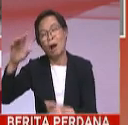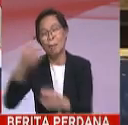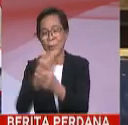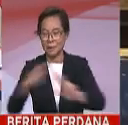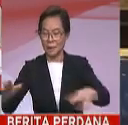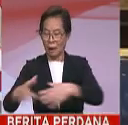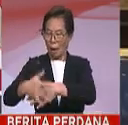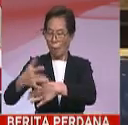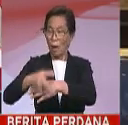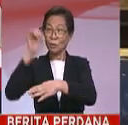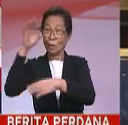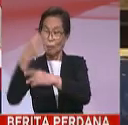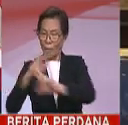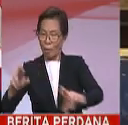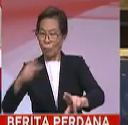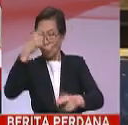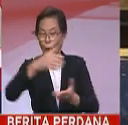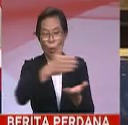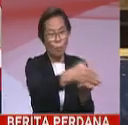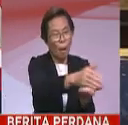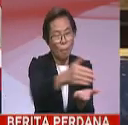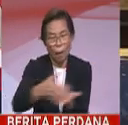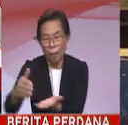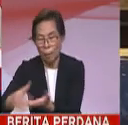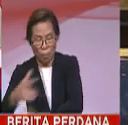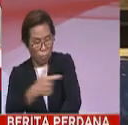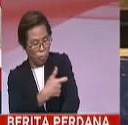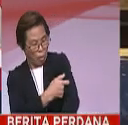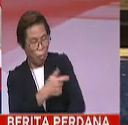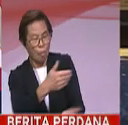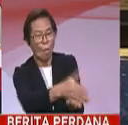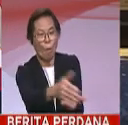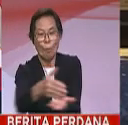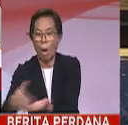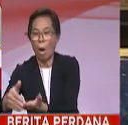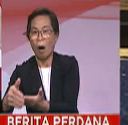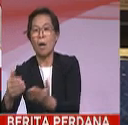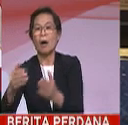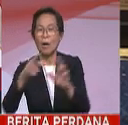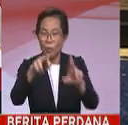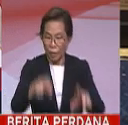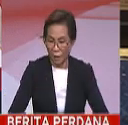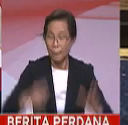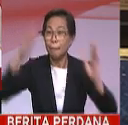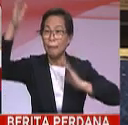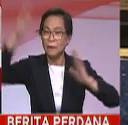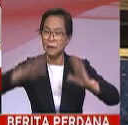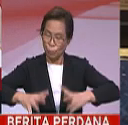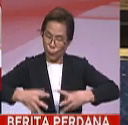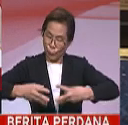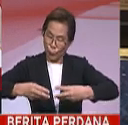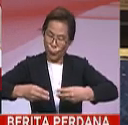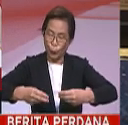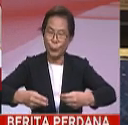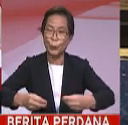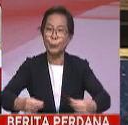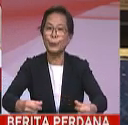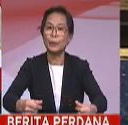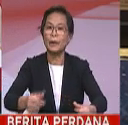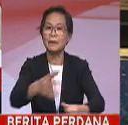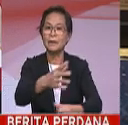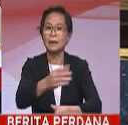awal bagi memastikan pengagihan vaksin COVID-19 kepada rakyat negara ini berjalan lancar.